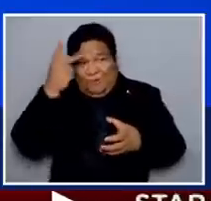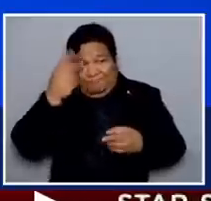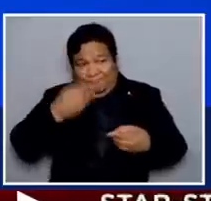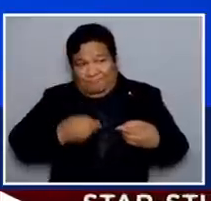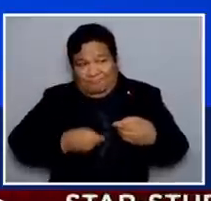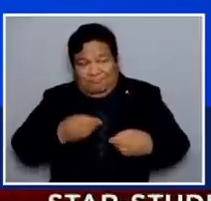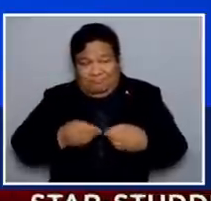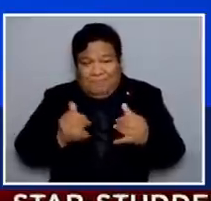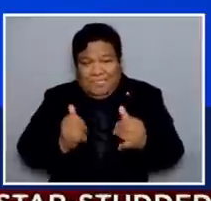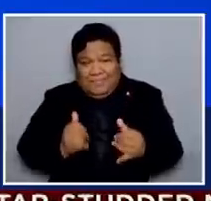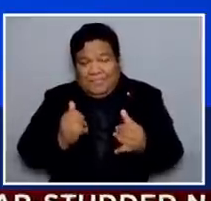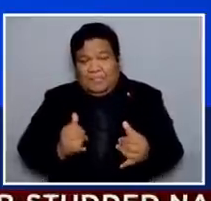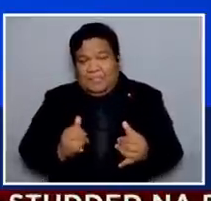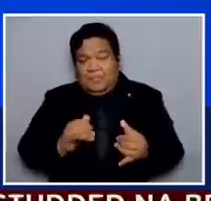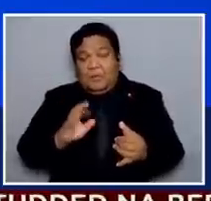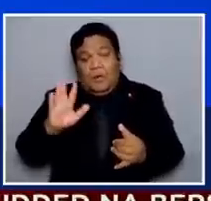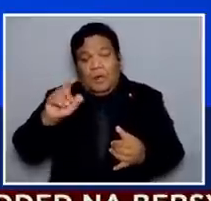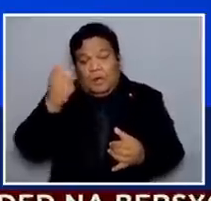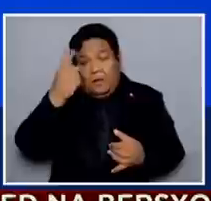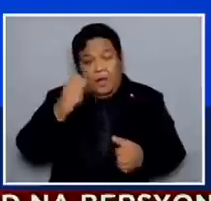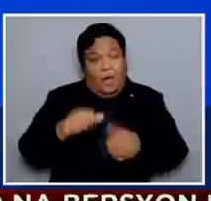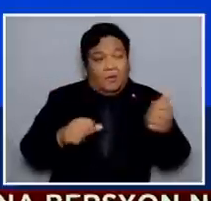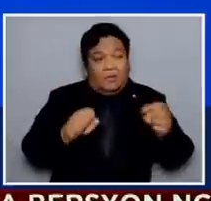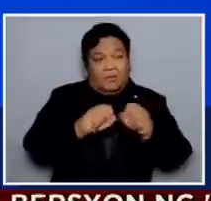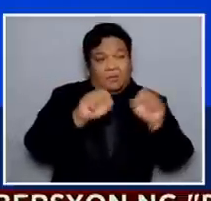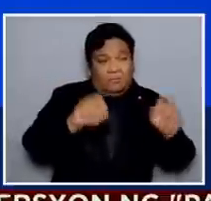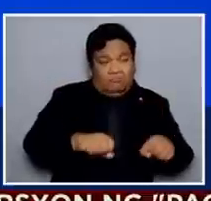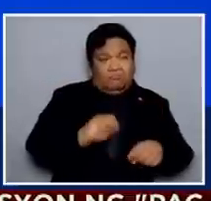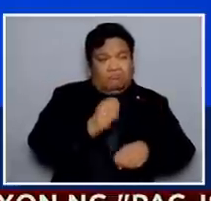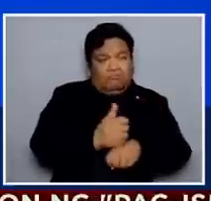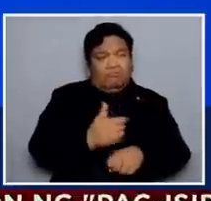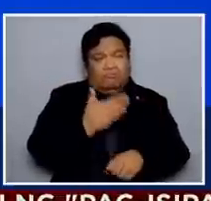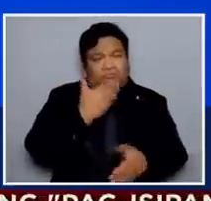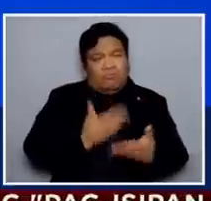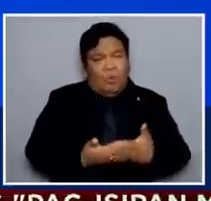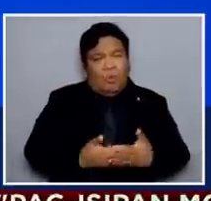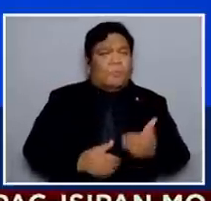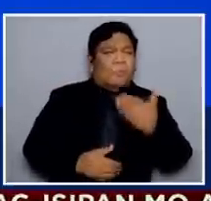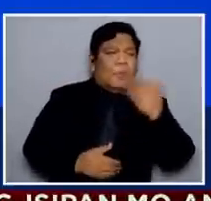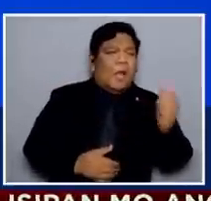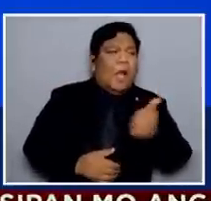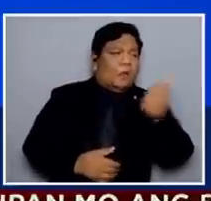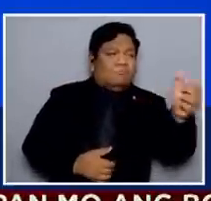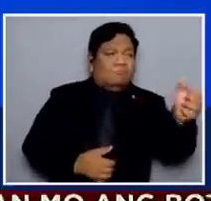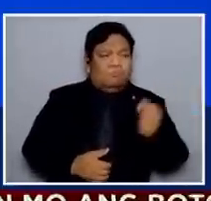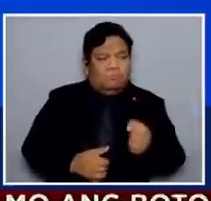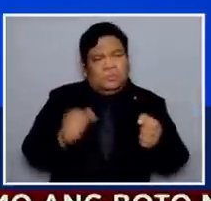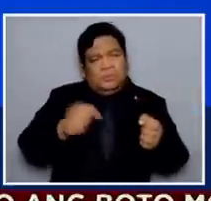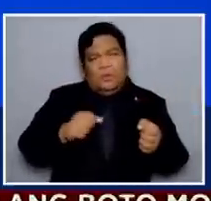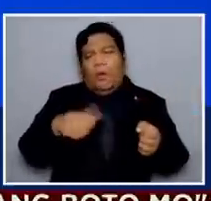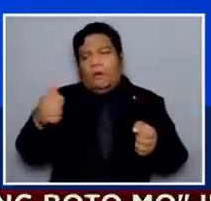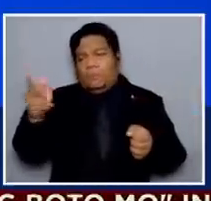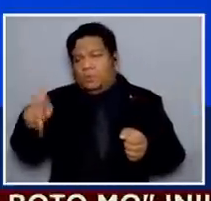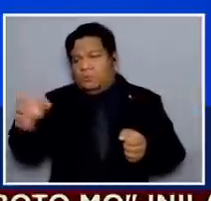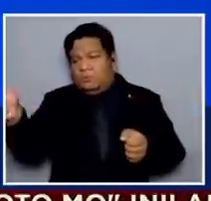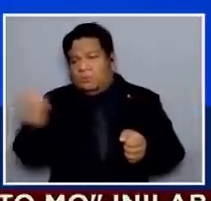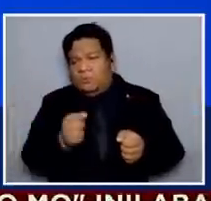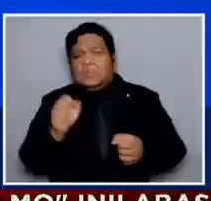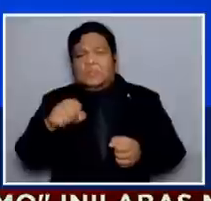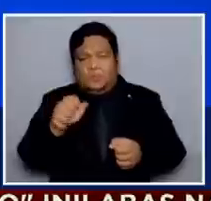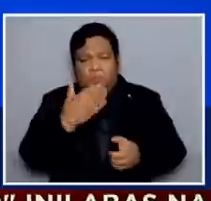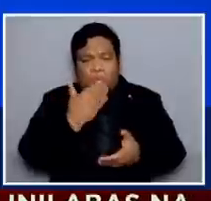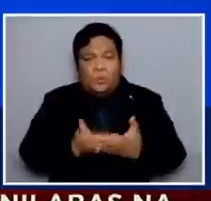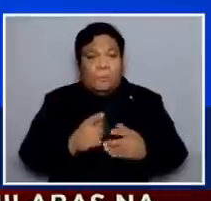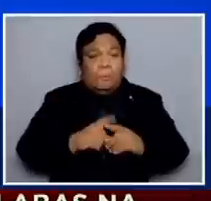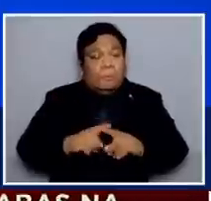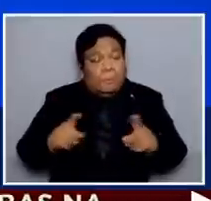structure, mabuti man talaga yung iba na naman, dapat iba na. Pero kung if we